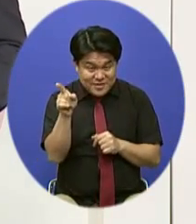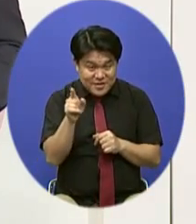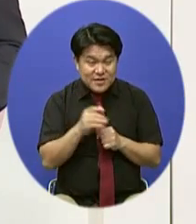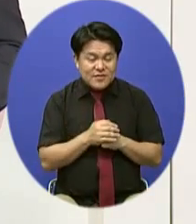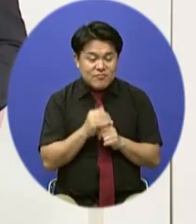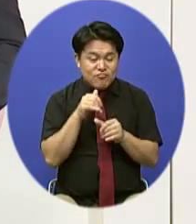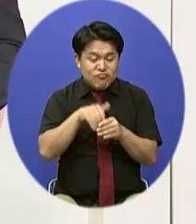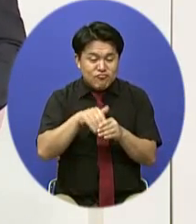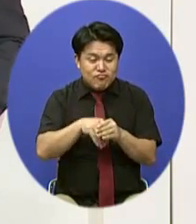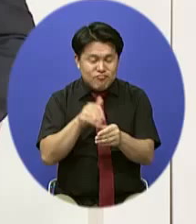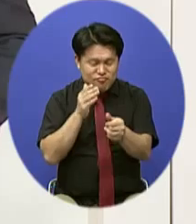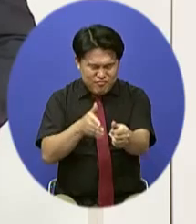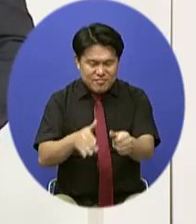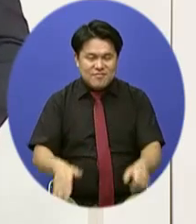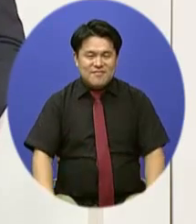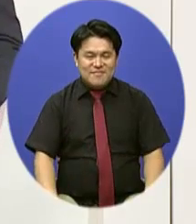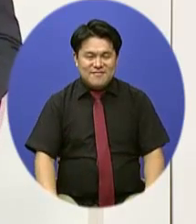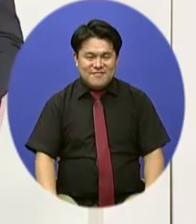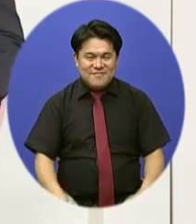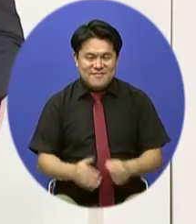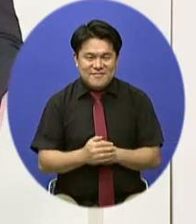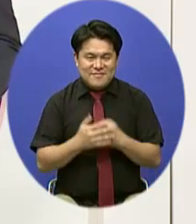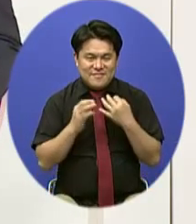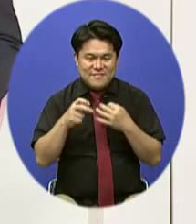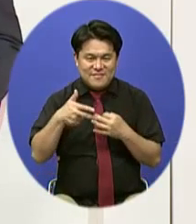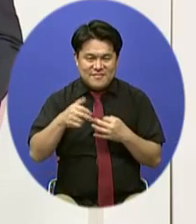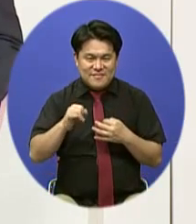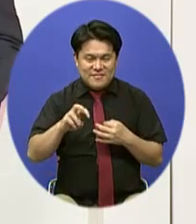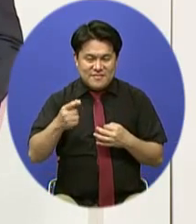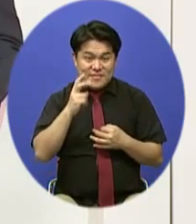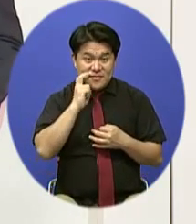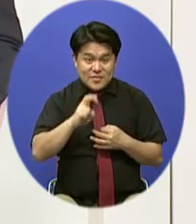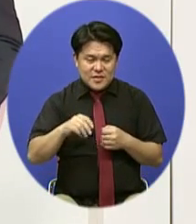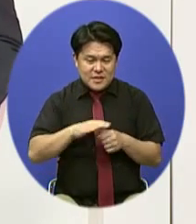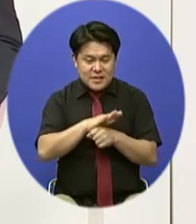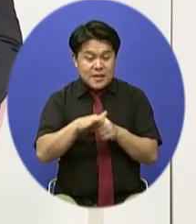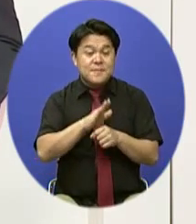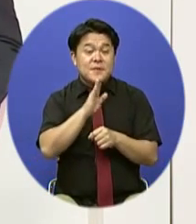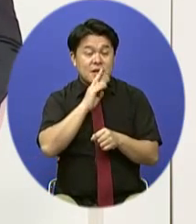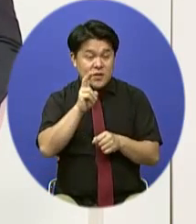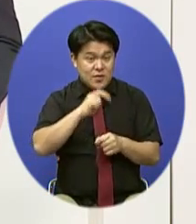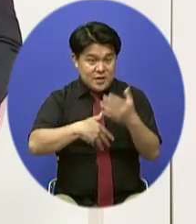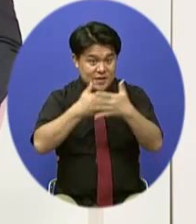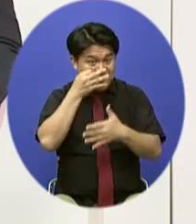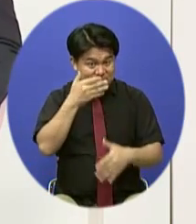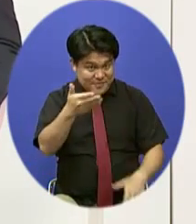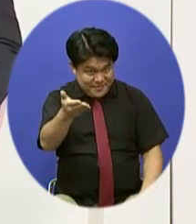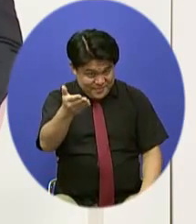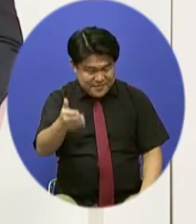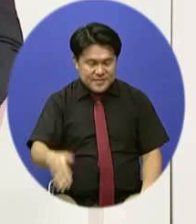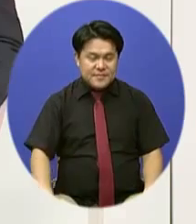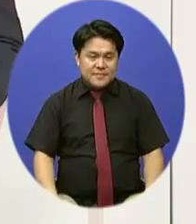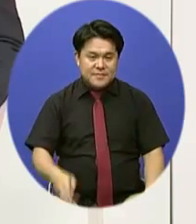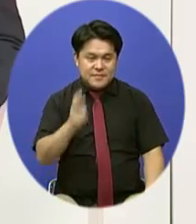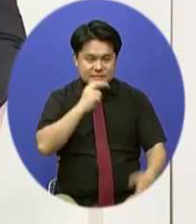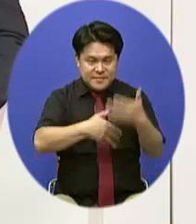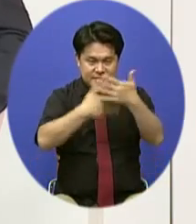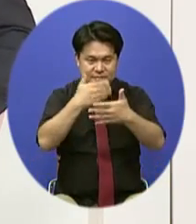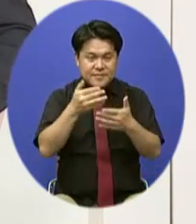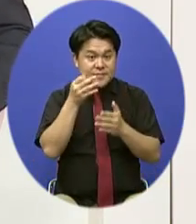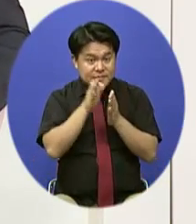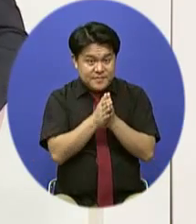심사해 주시면 우리 되겠고요. 우리 짝꿍 똑똑합니다. 네. 자, 김지민 씨의 사랑인 거야 라는 뮤직비디오 보고 다시 뵙겠습니다. 네.